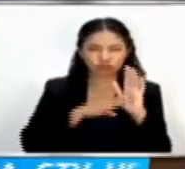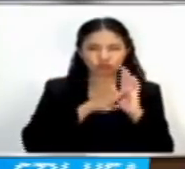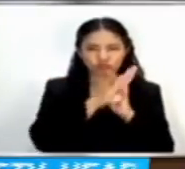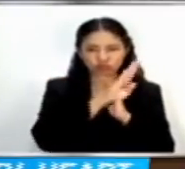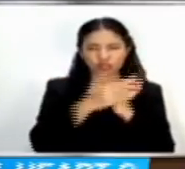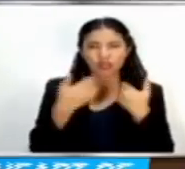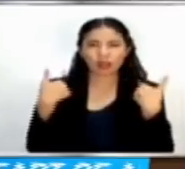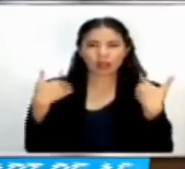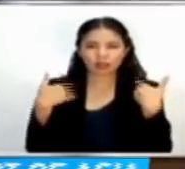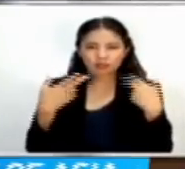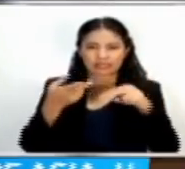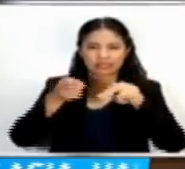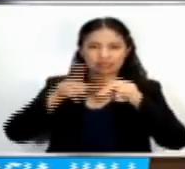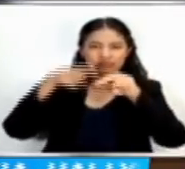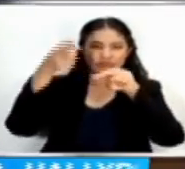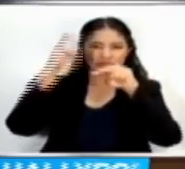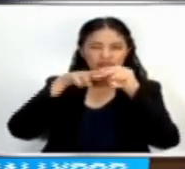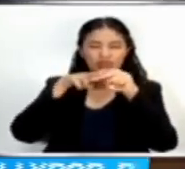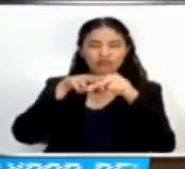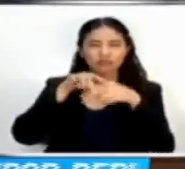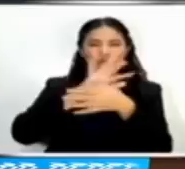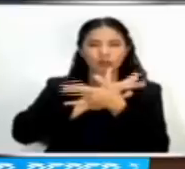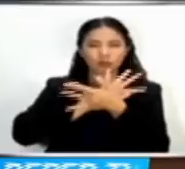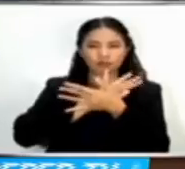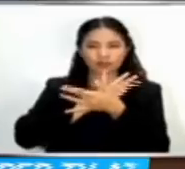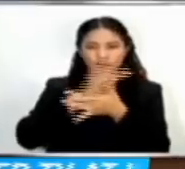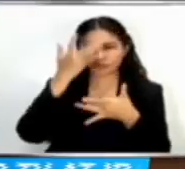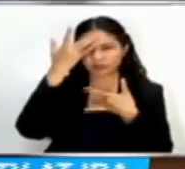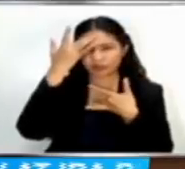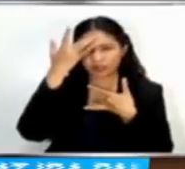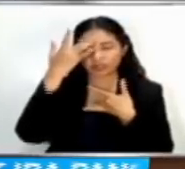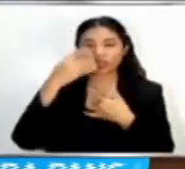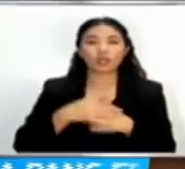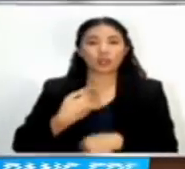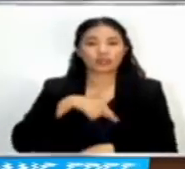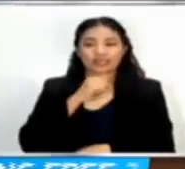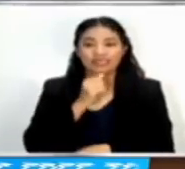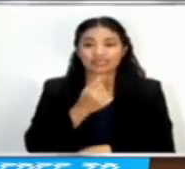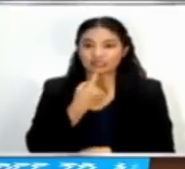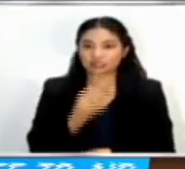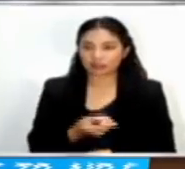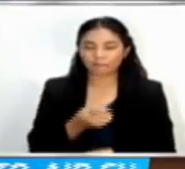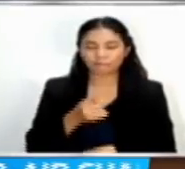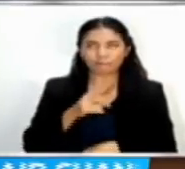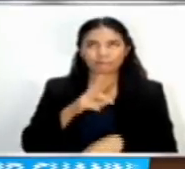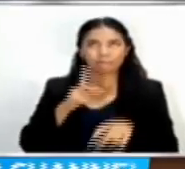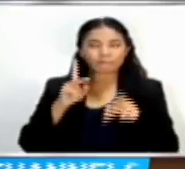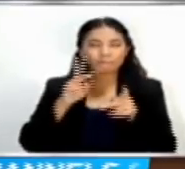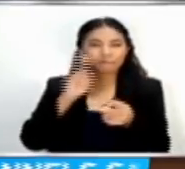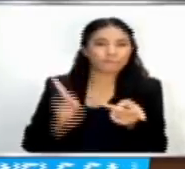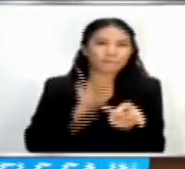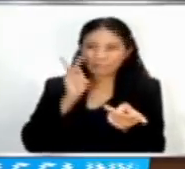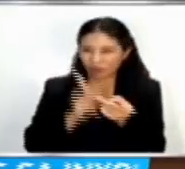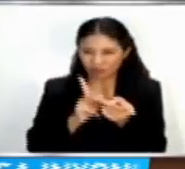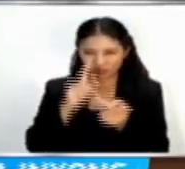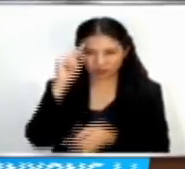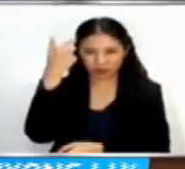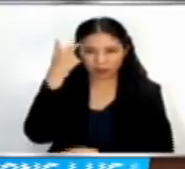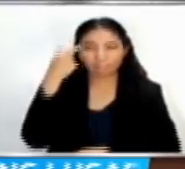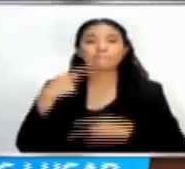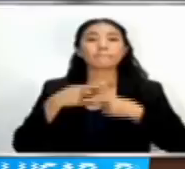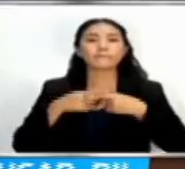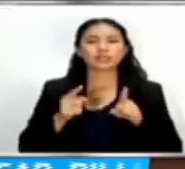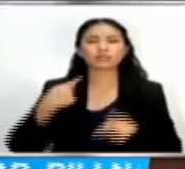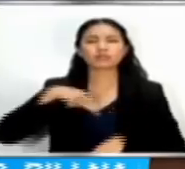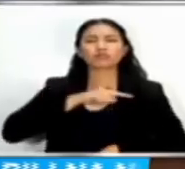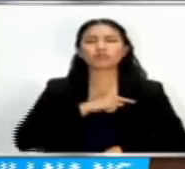not saying that the system of the government is perfect or the system of the Philippines is perfect, but we are doing our best